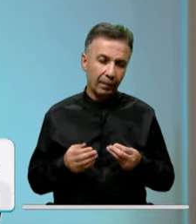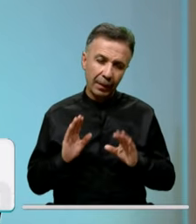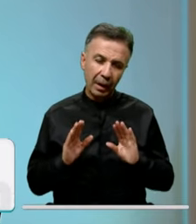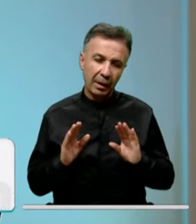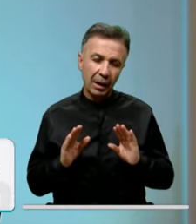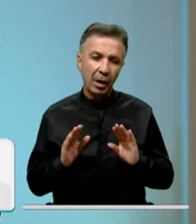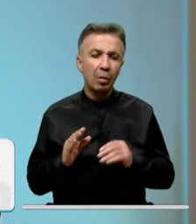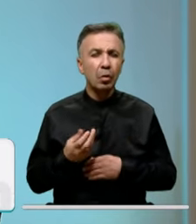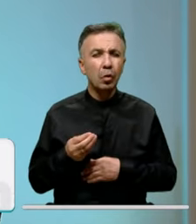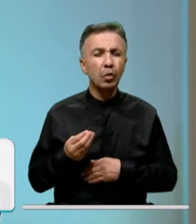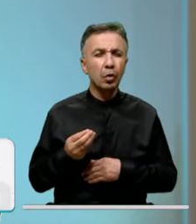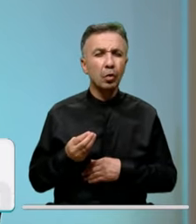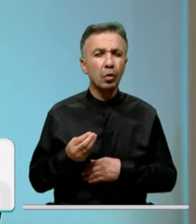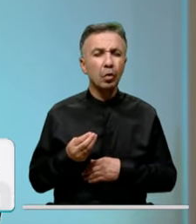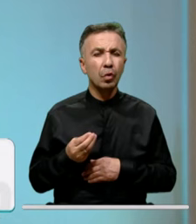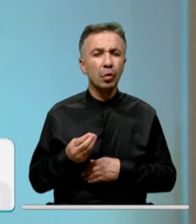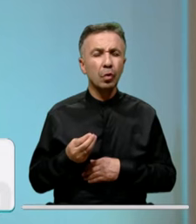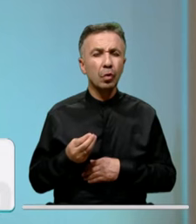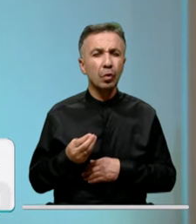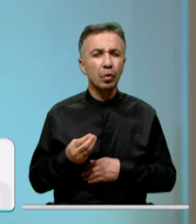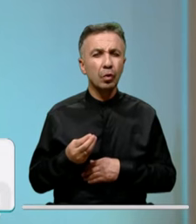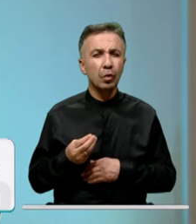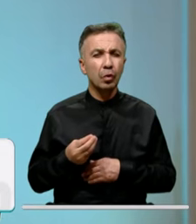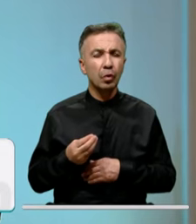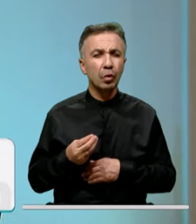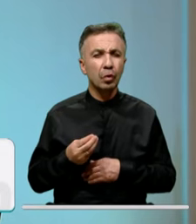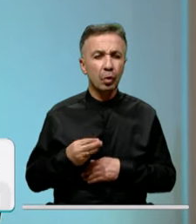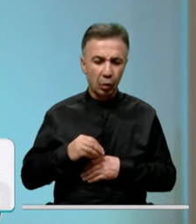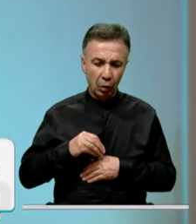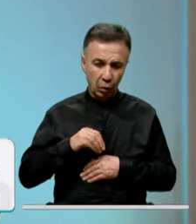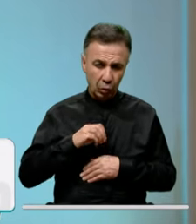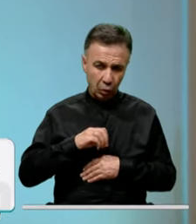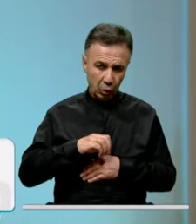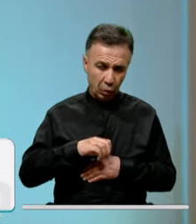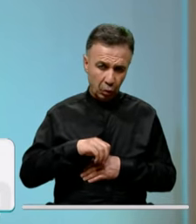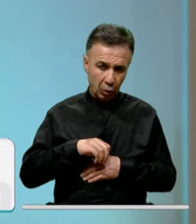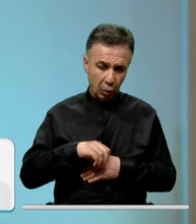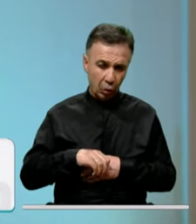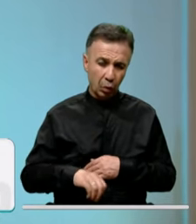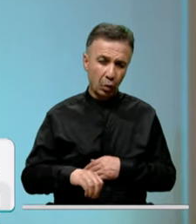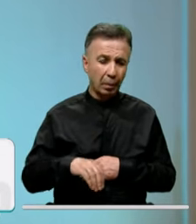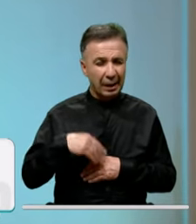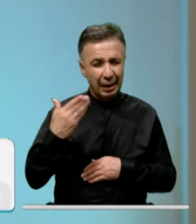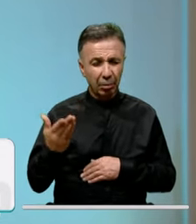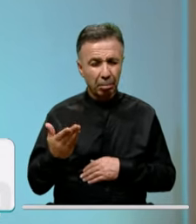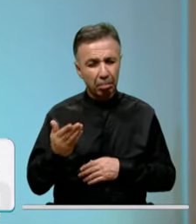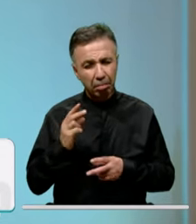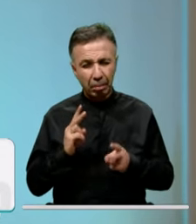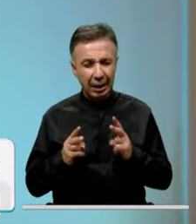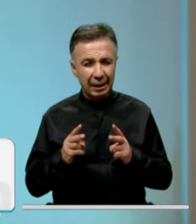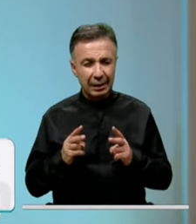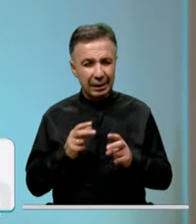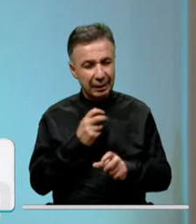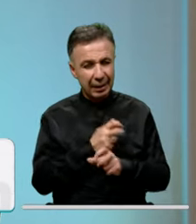buna müdahale edilir. Hele hele. İleriye yönelik muhtemel bir takım